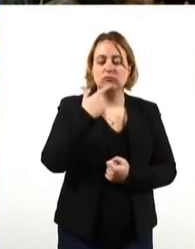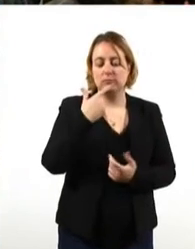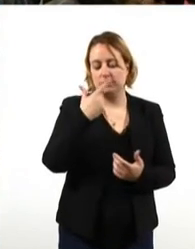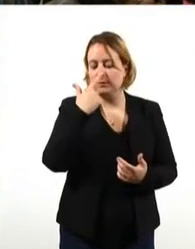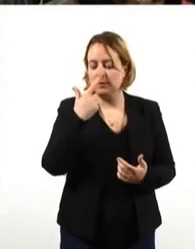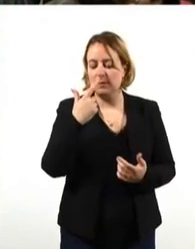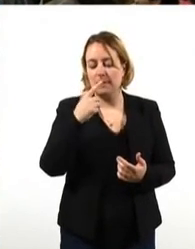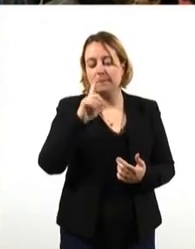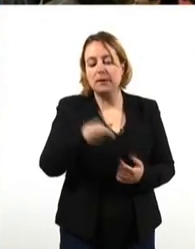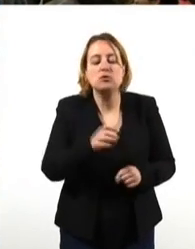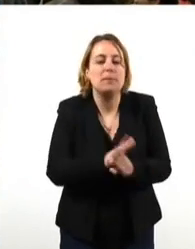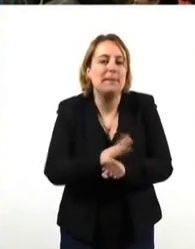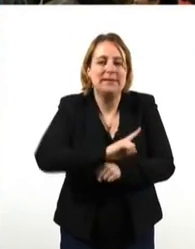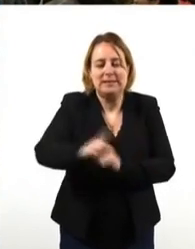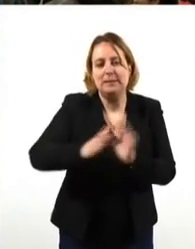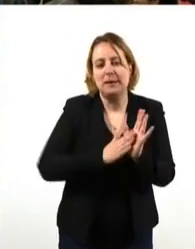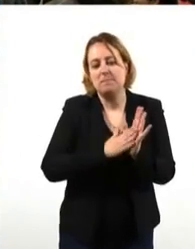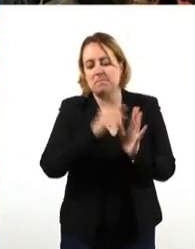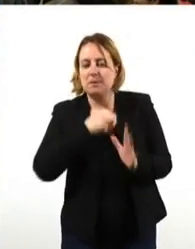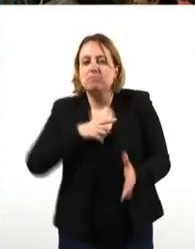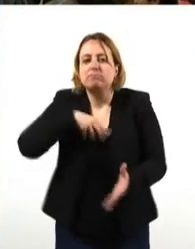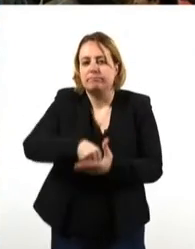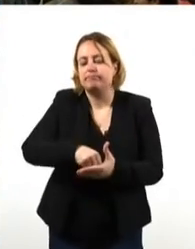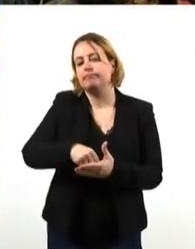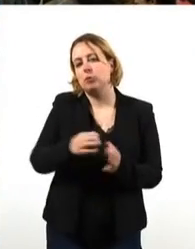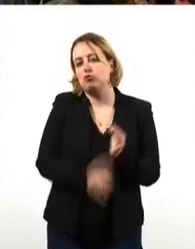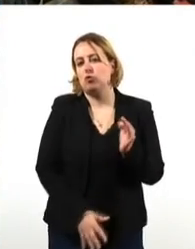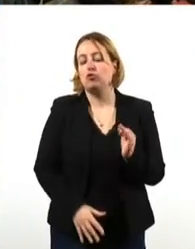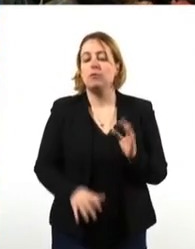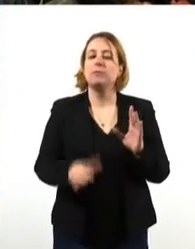le job, mais c'est aussi une partie des solutions. Mais